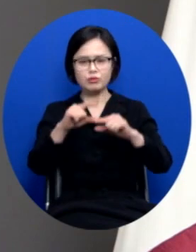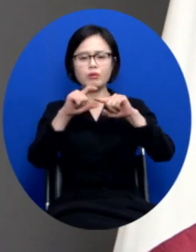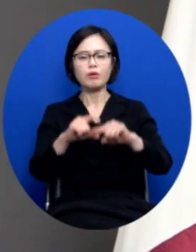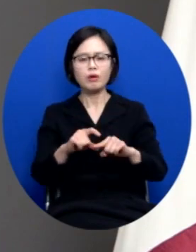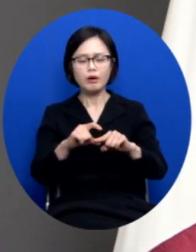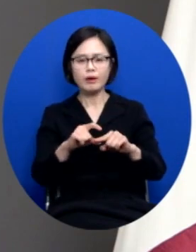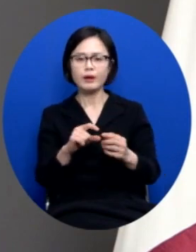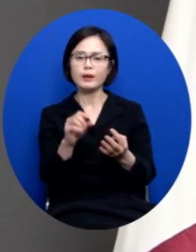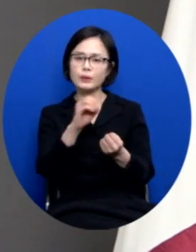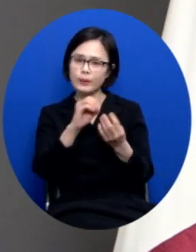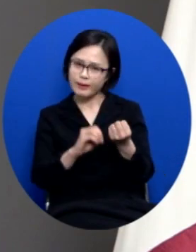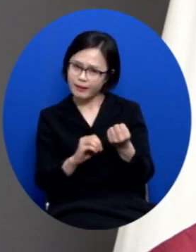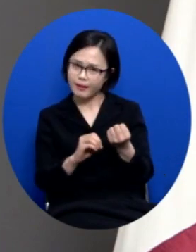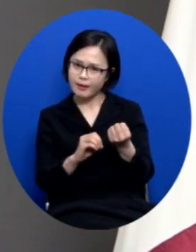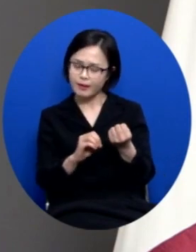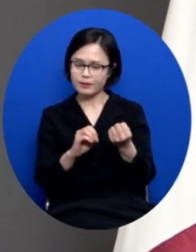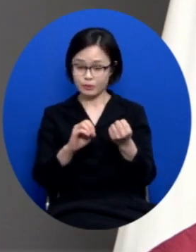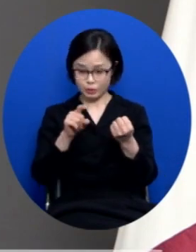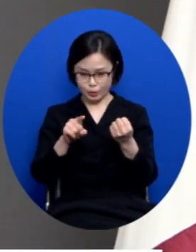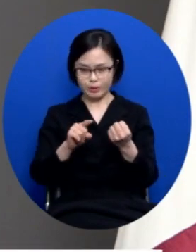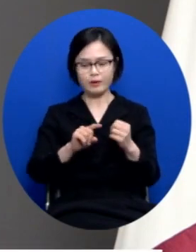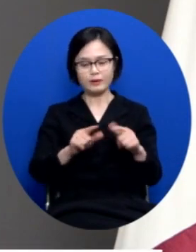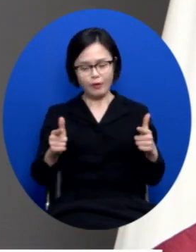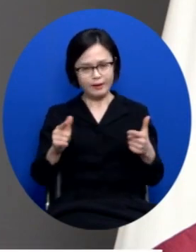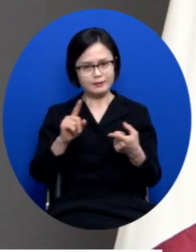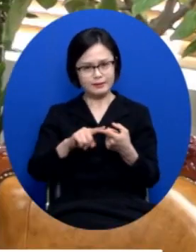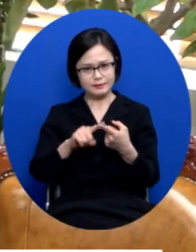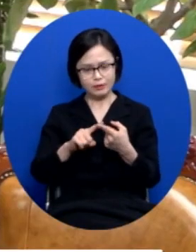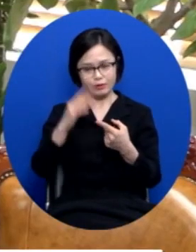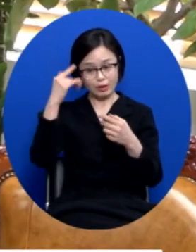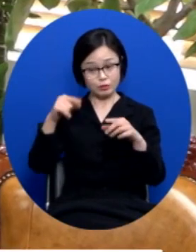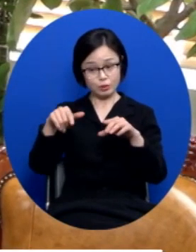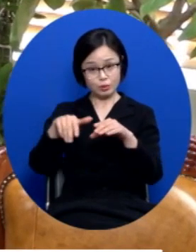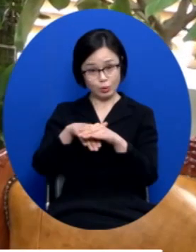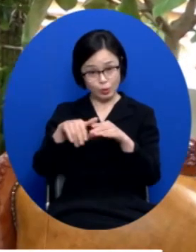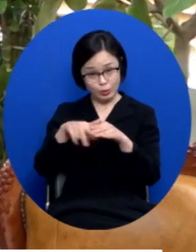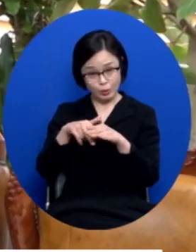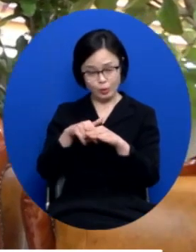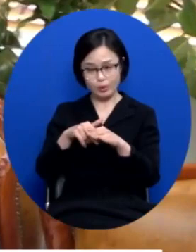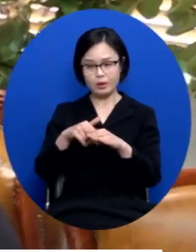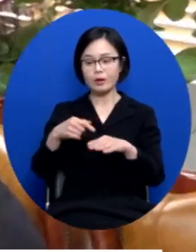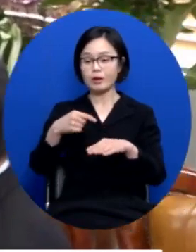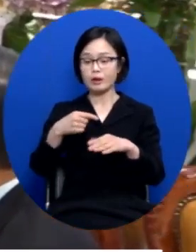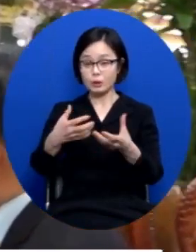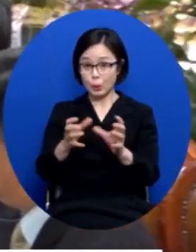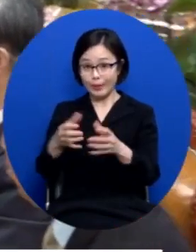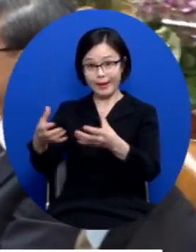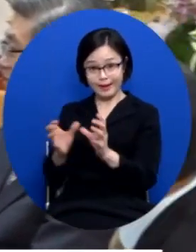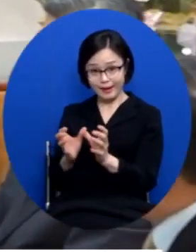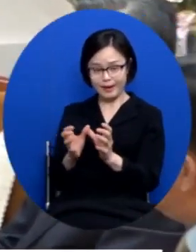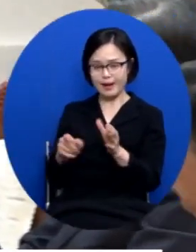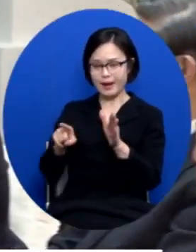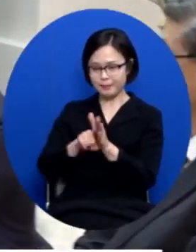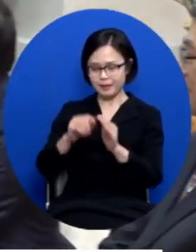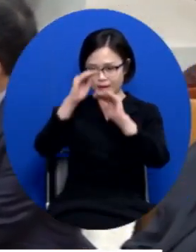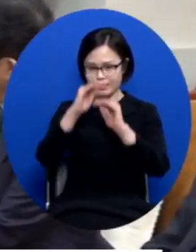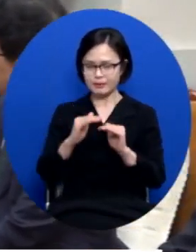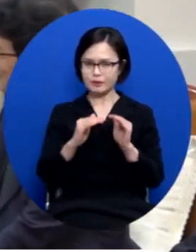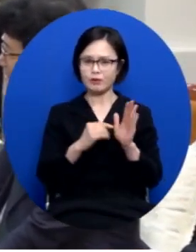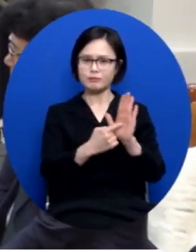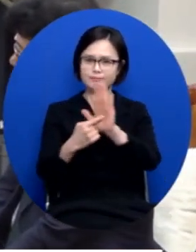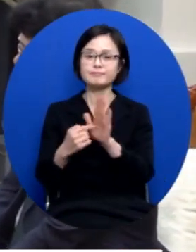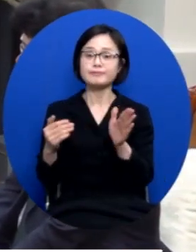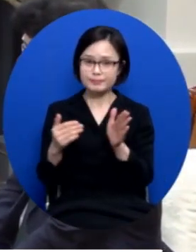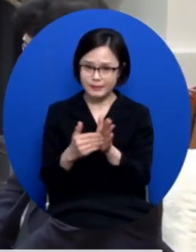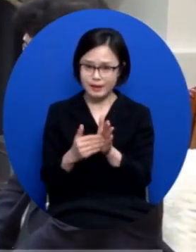위원회 요청에 따라 35개 회원교단 사나 전국 교회 목회 서신을 발표하고 결혼과 출산문화 확산에